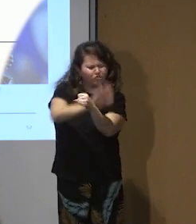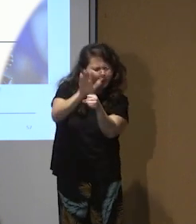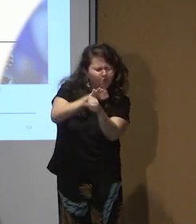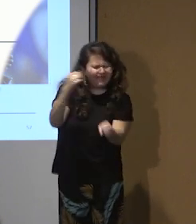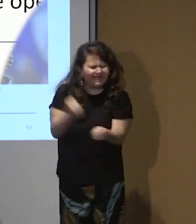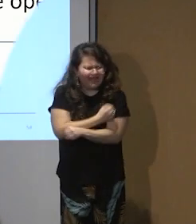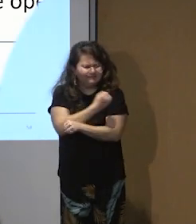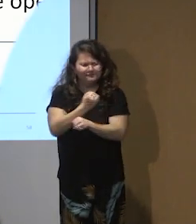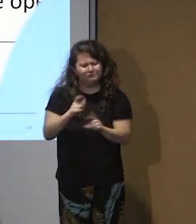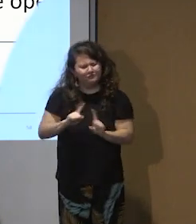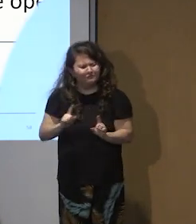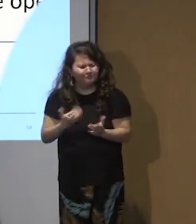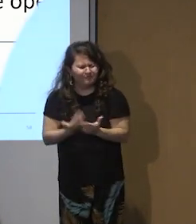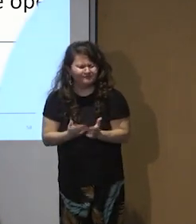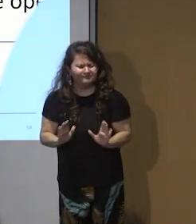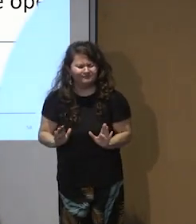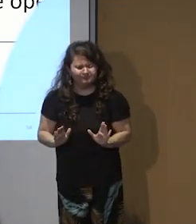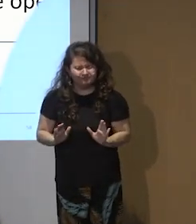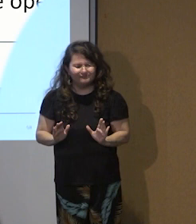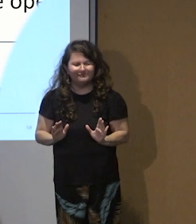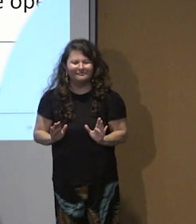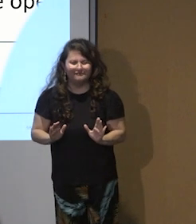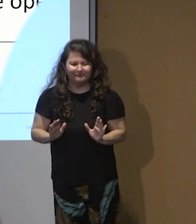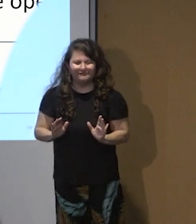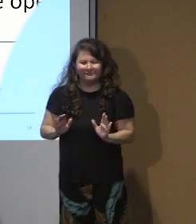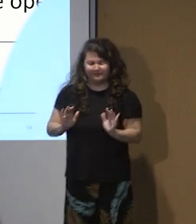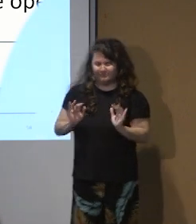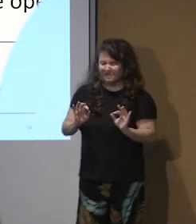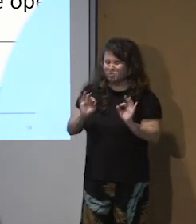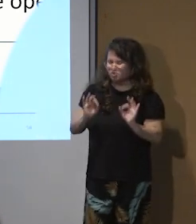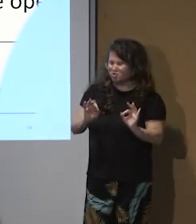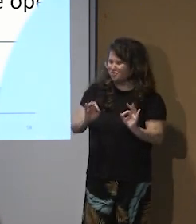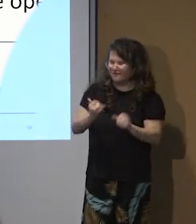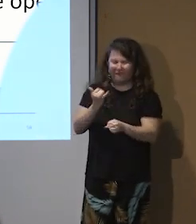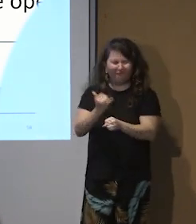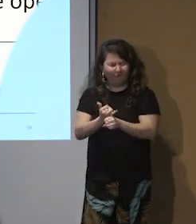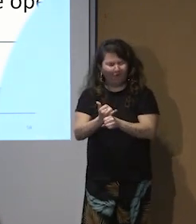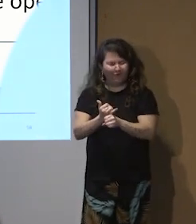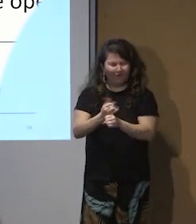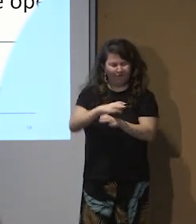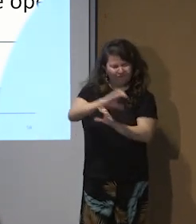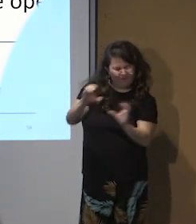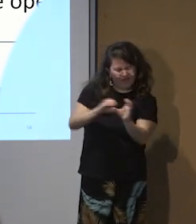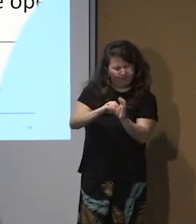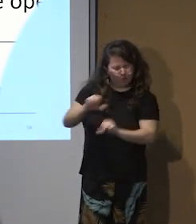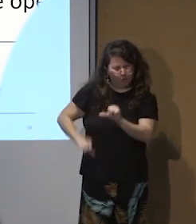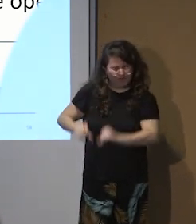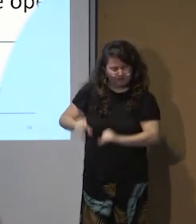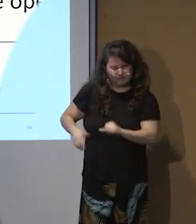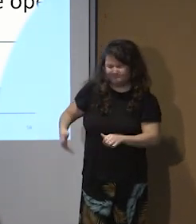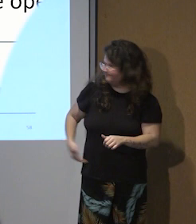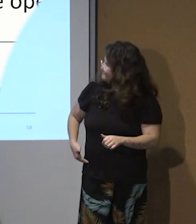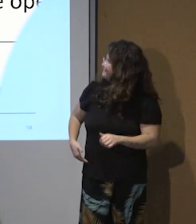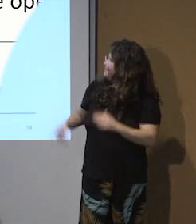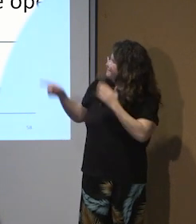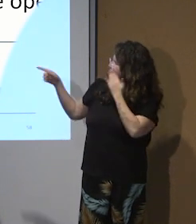prothèse. Alors, au niveau des prothèses, au niveau de la prothèse de hanche, on a une stabilité de l'âge de la